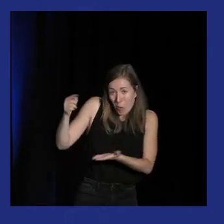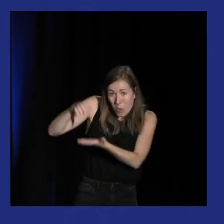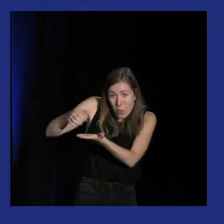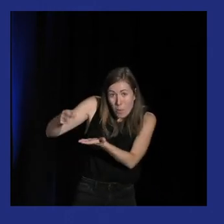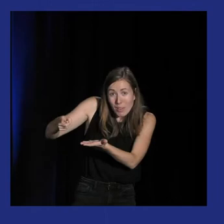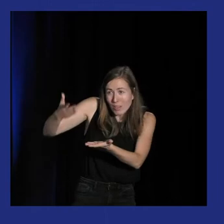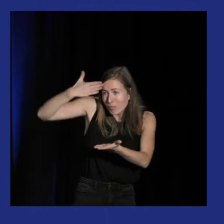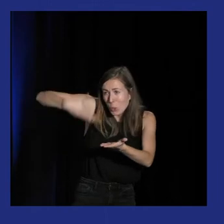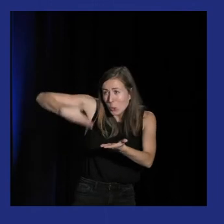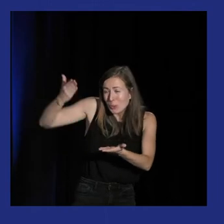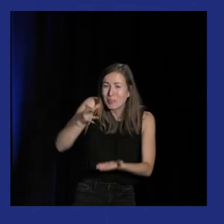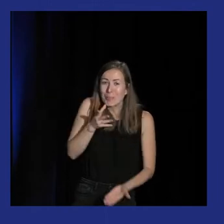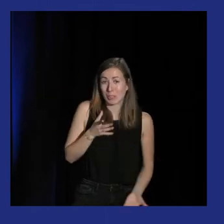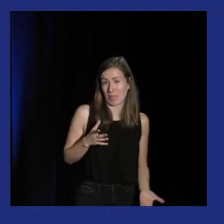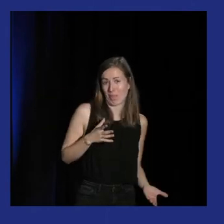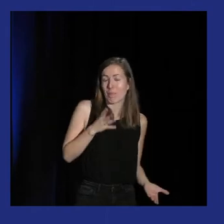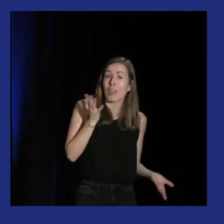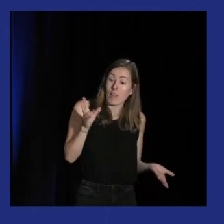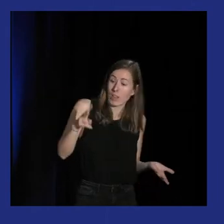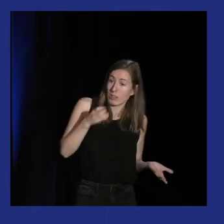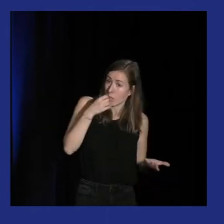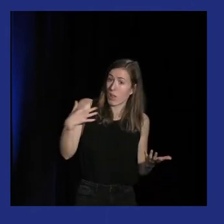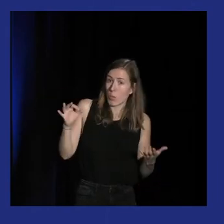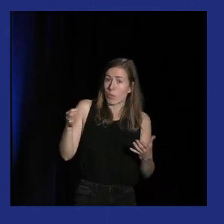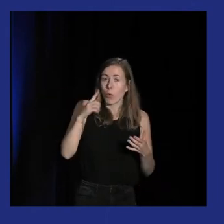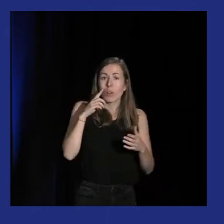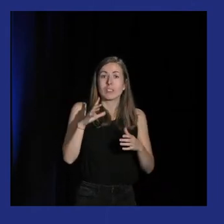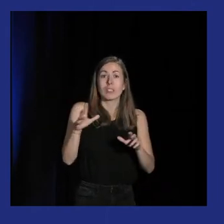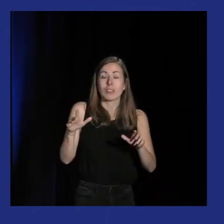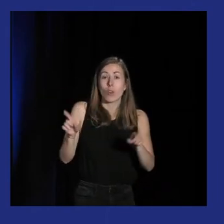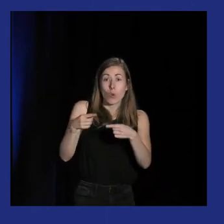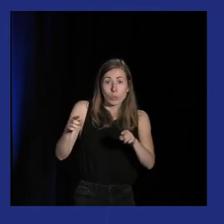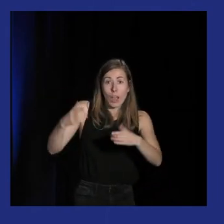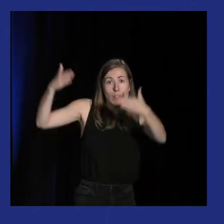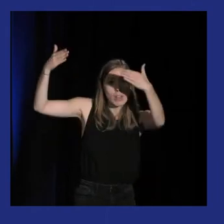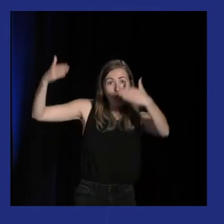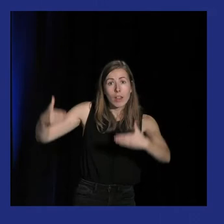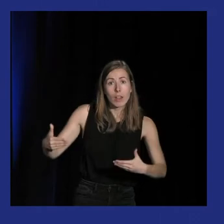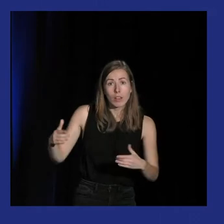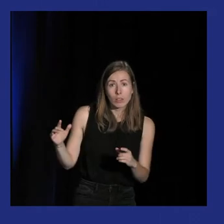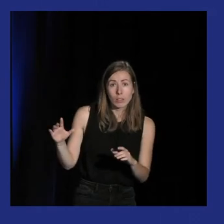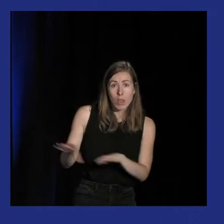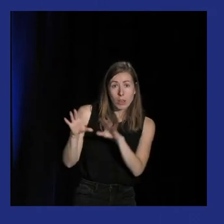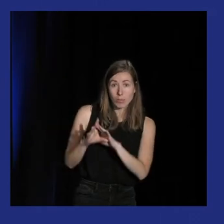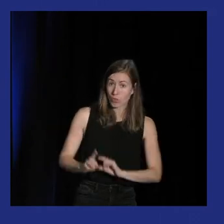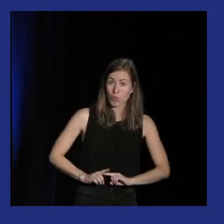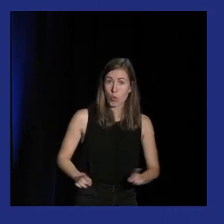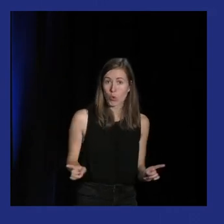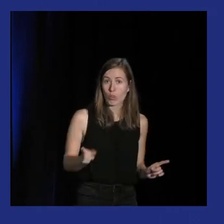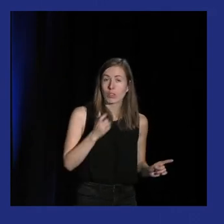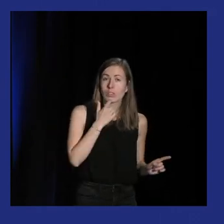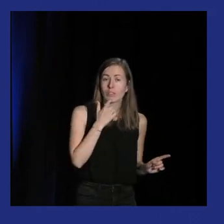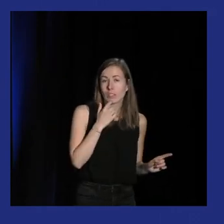institutions comme ça et c'est une bonne chose parce qu'effectivement bon en plus c'est des concerts sans écran donc du coup c'était vraiment plus de la musique de jeux vidéo